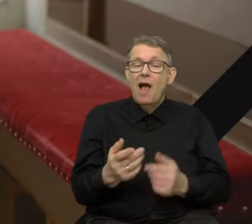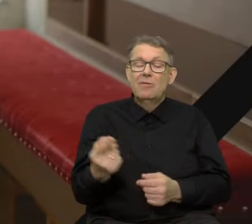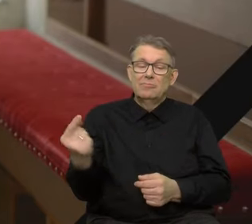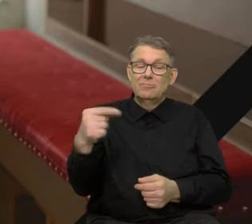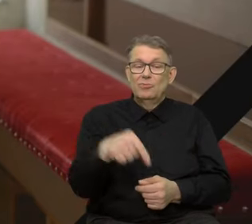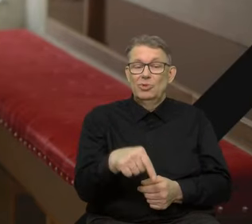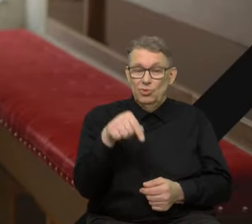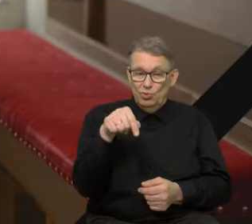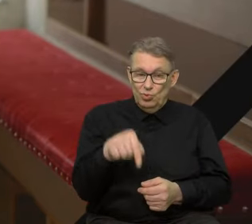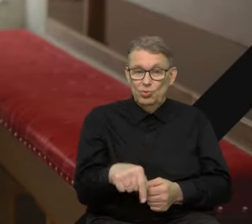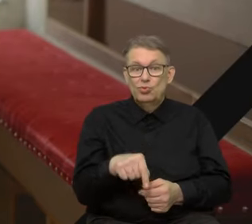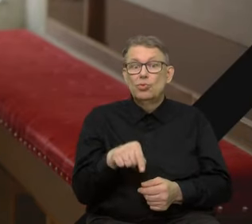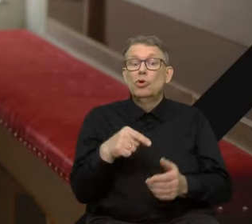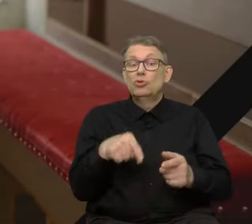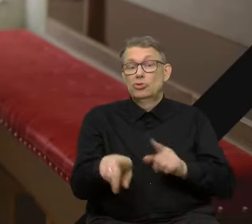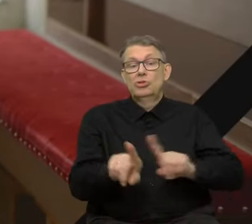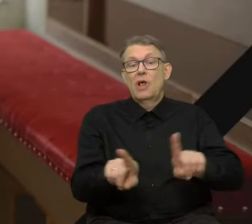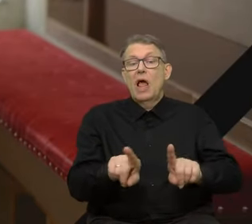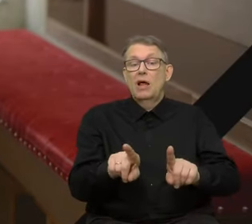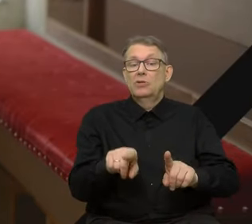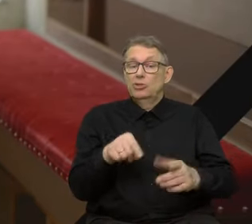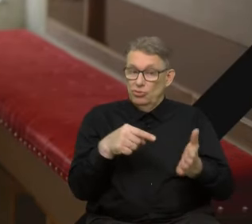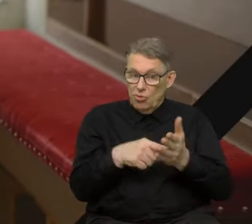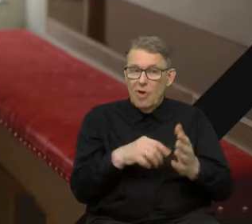części, to znaczy, że jest ważna.